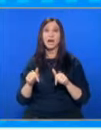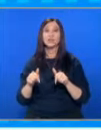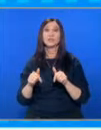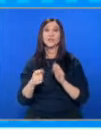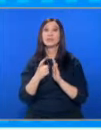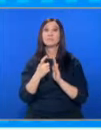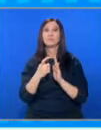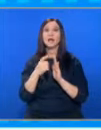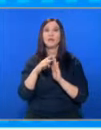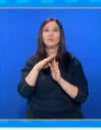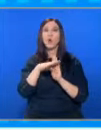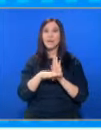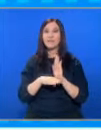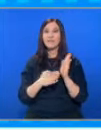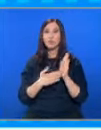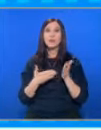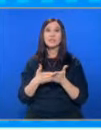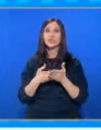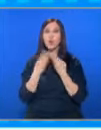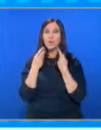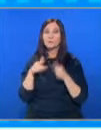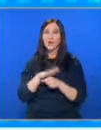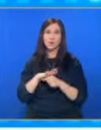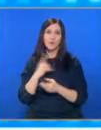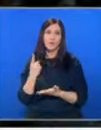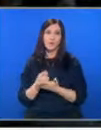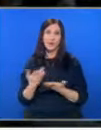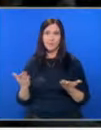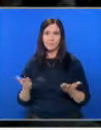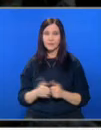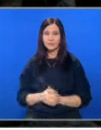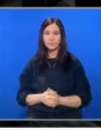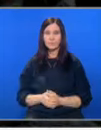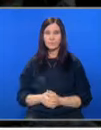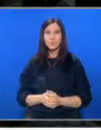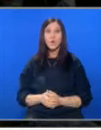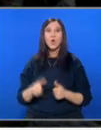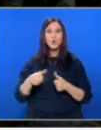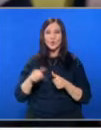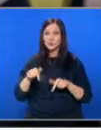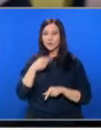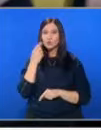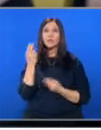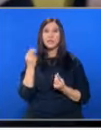съществуващите нормативни документи, тъй като липсва основна наредба. От юли тази година цената на тока за бита ще